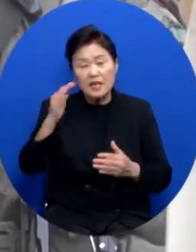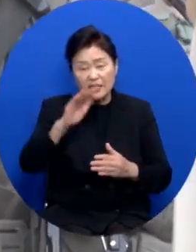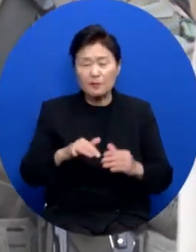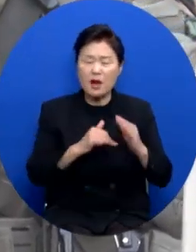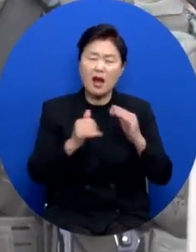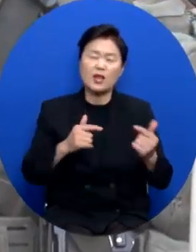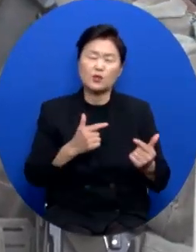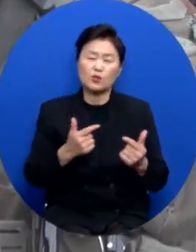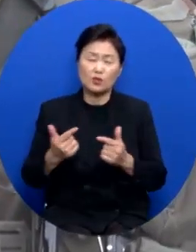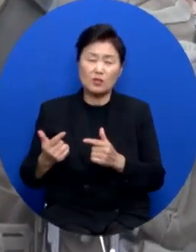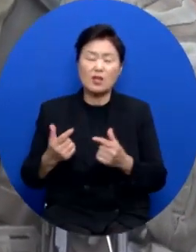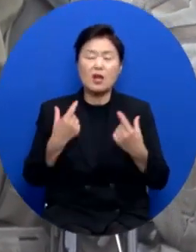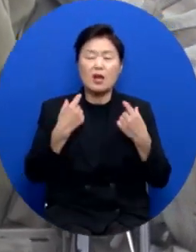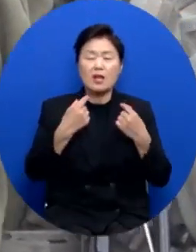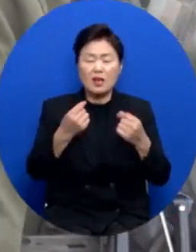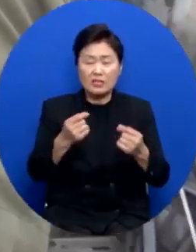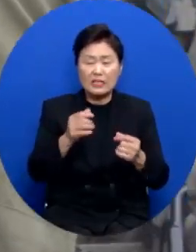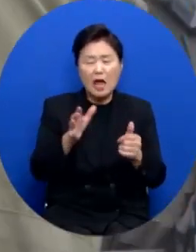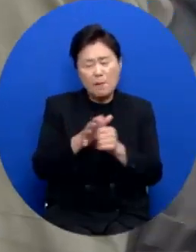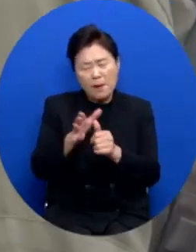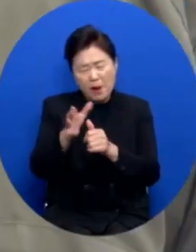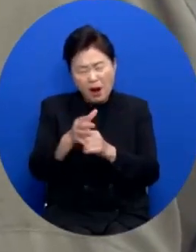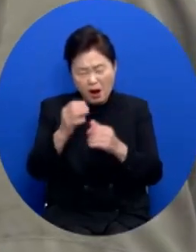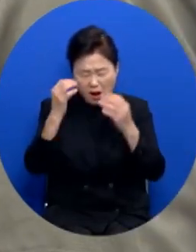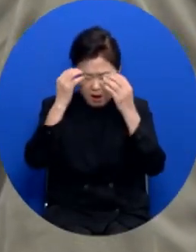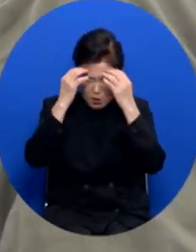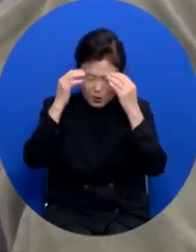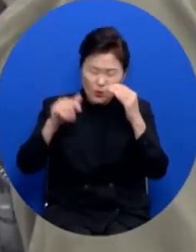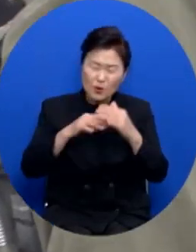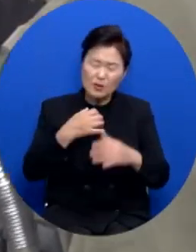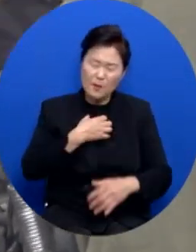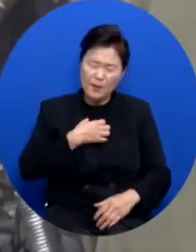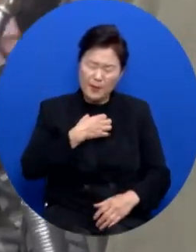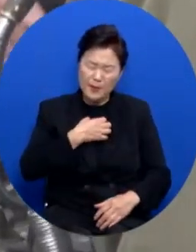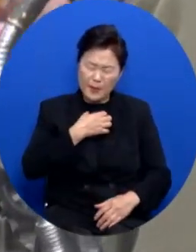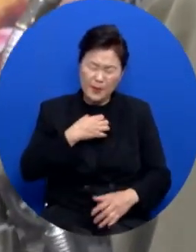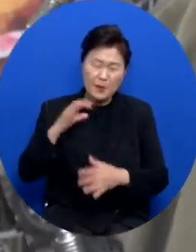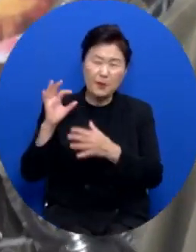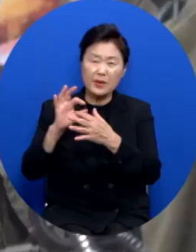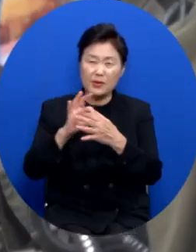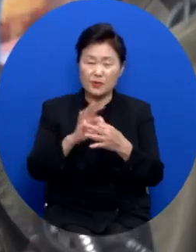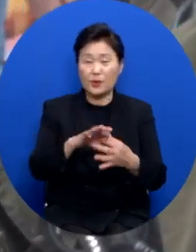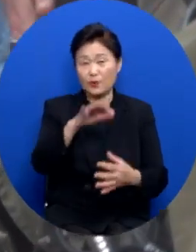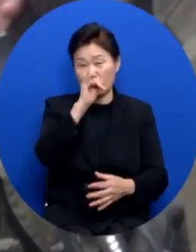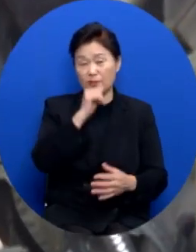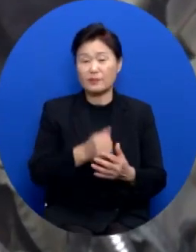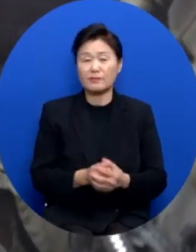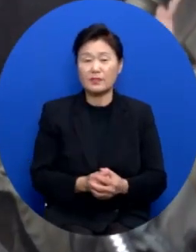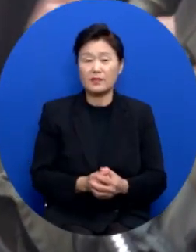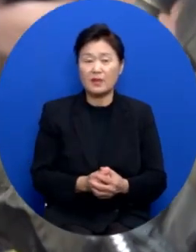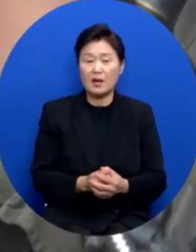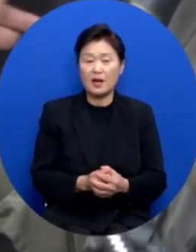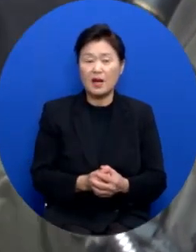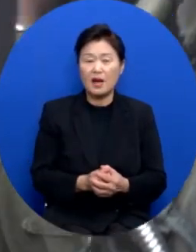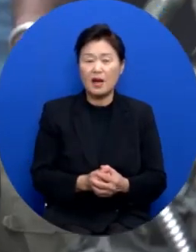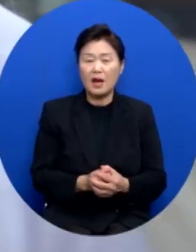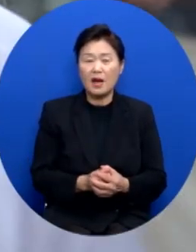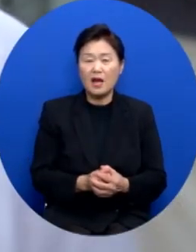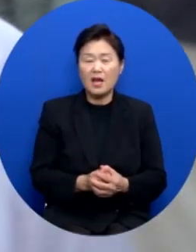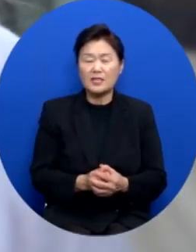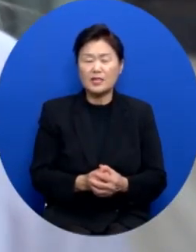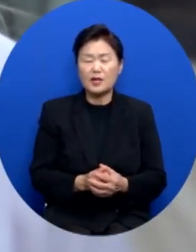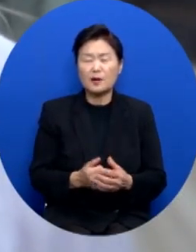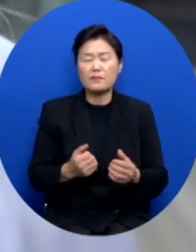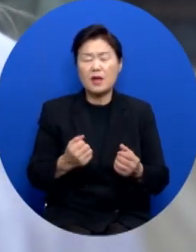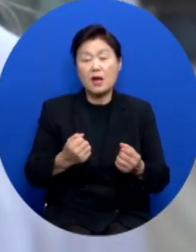유가족들은 여전히 가족이 학살당한 고통에서 벗어나지 못하고 있습니다. We're trying to keep up and to